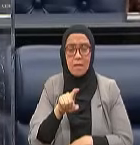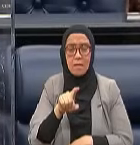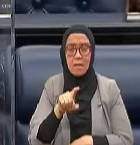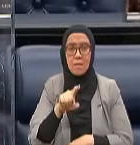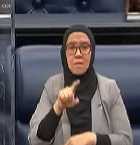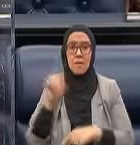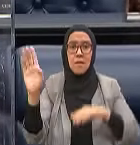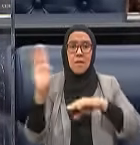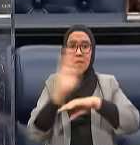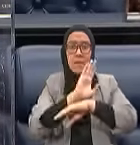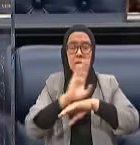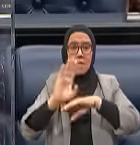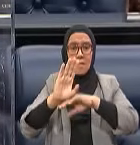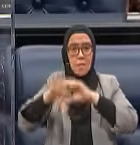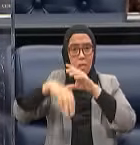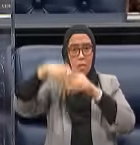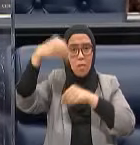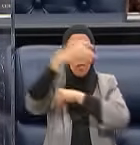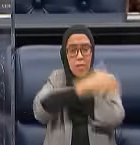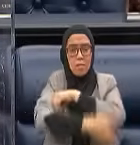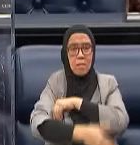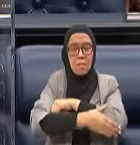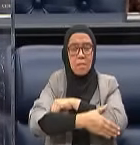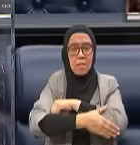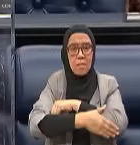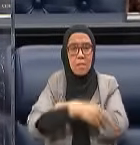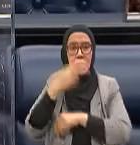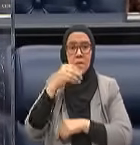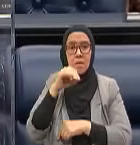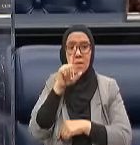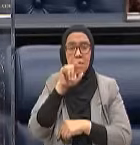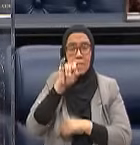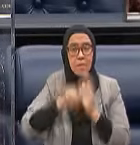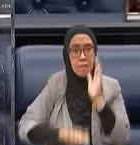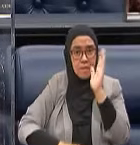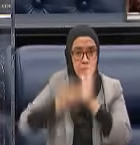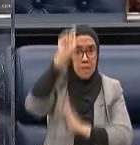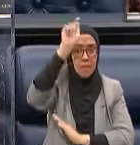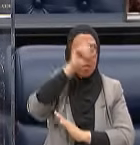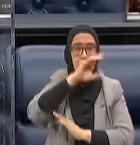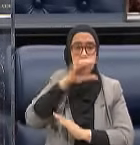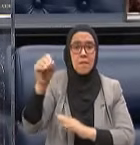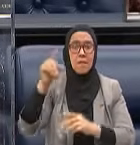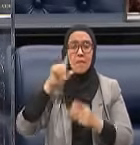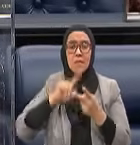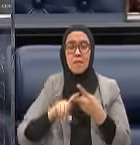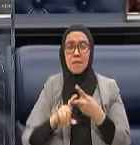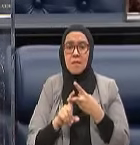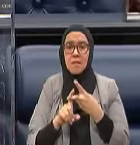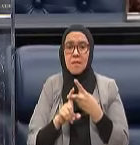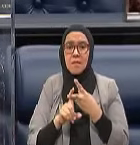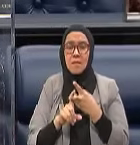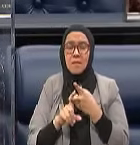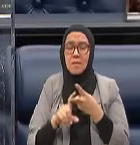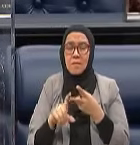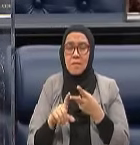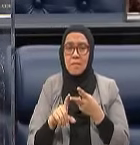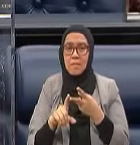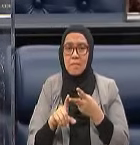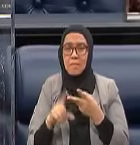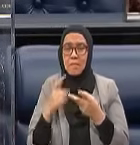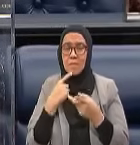yaitu yang bernilai tinggi dan juga berteknologi tinggi khususnya dalam sektor digital yang tidak mau